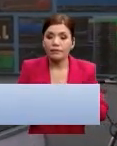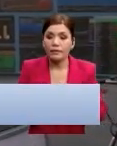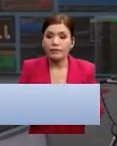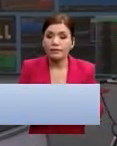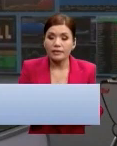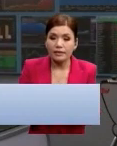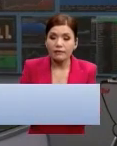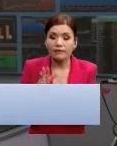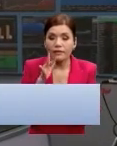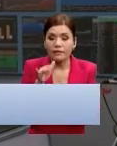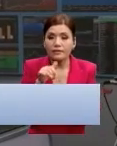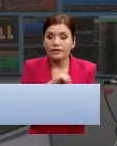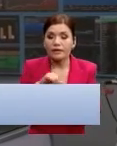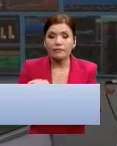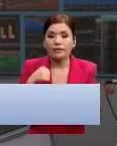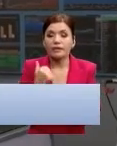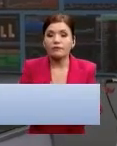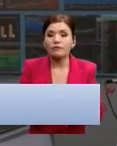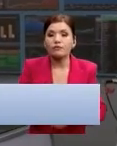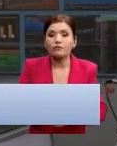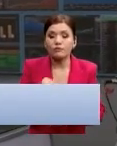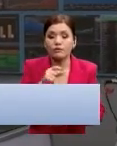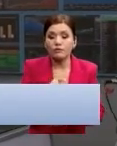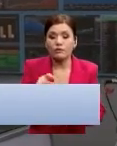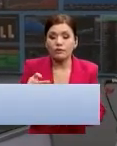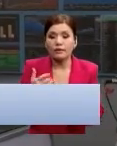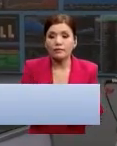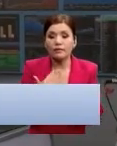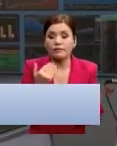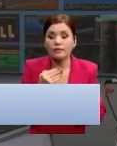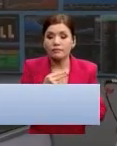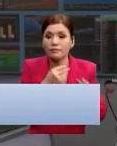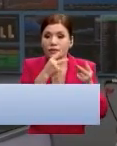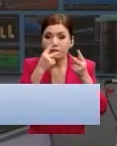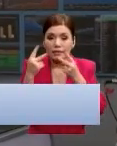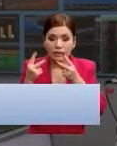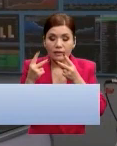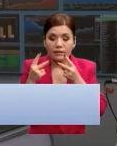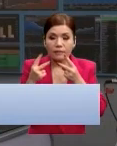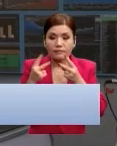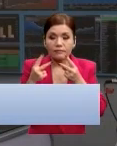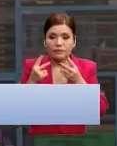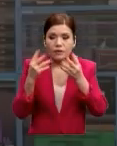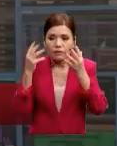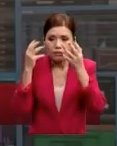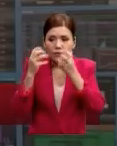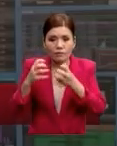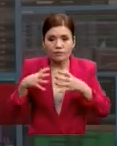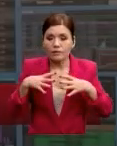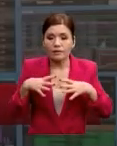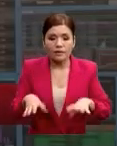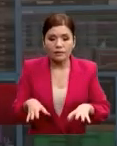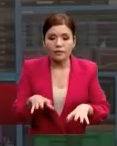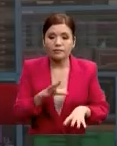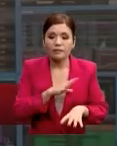пояс, самое главное – это самочувствие населения. Чтобы вы, когда просыпались, было не слишком темно, и у